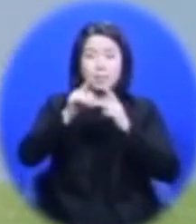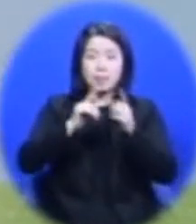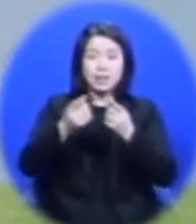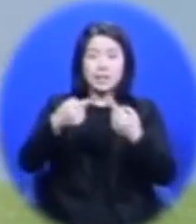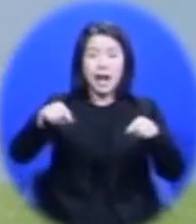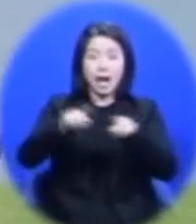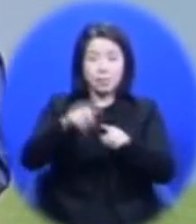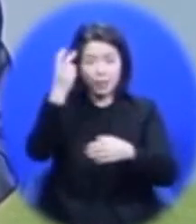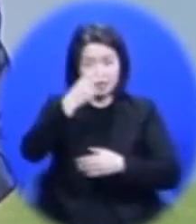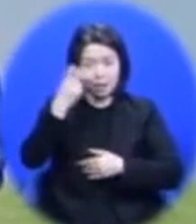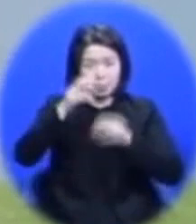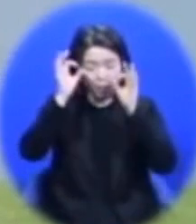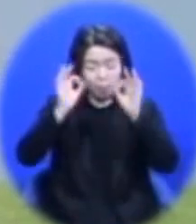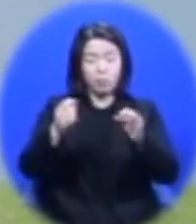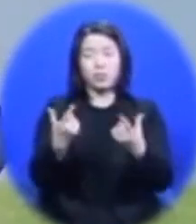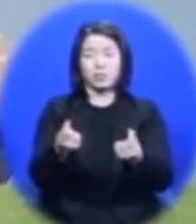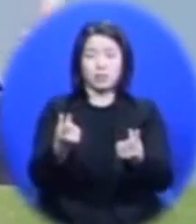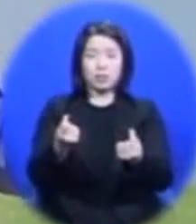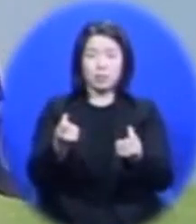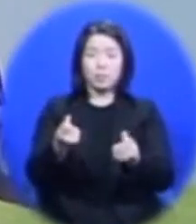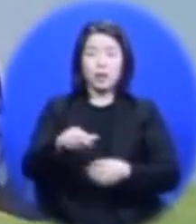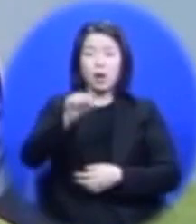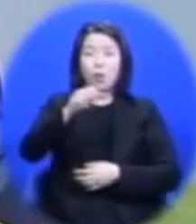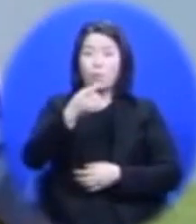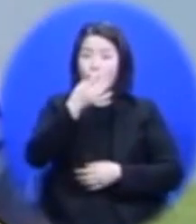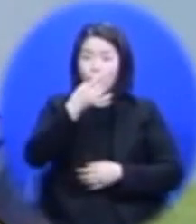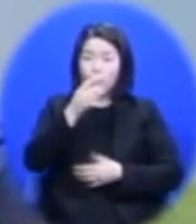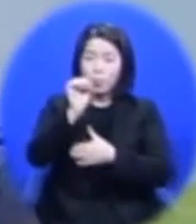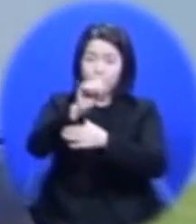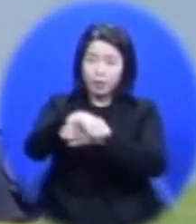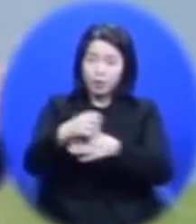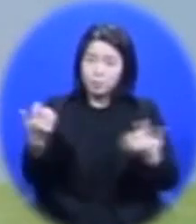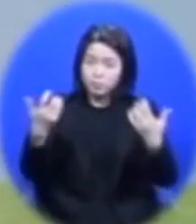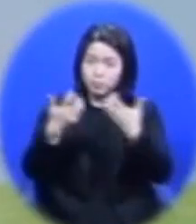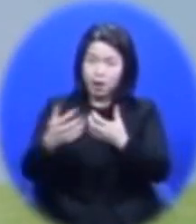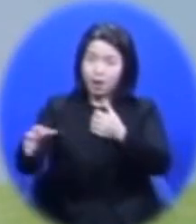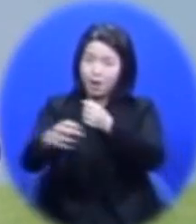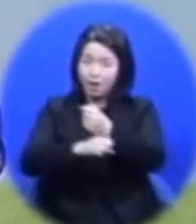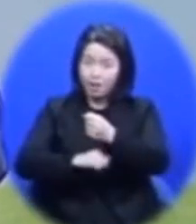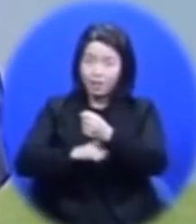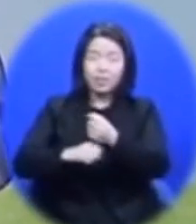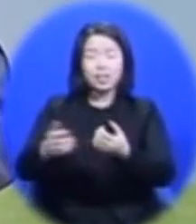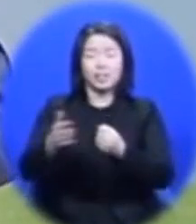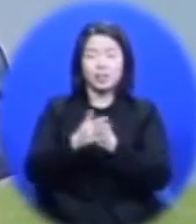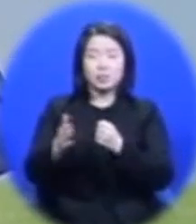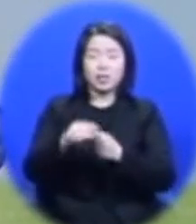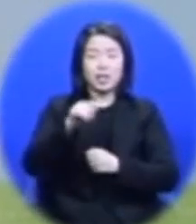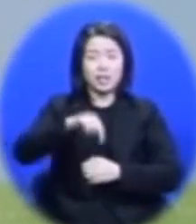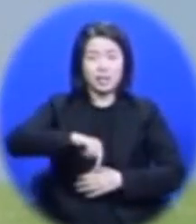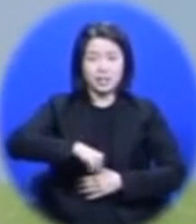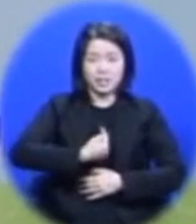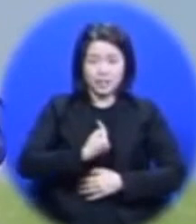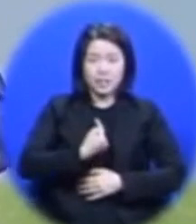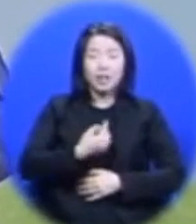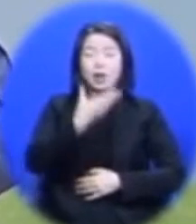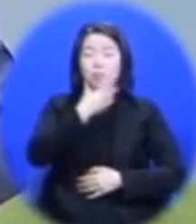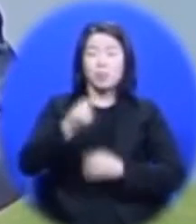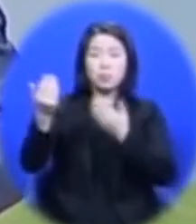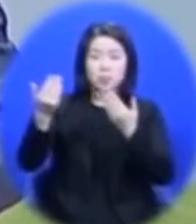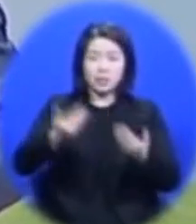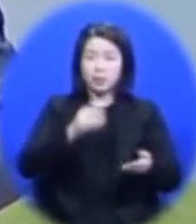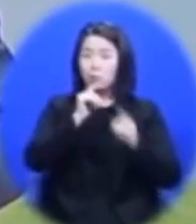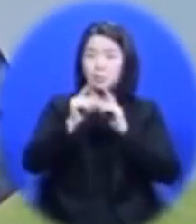같이 살펴본 것처럼 오곡백과를 풍성하게 수확을 했기 때문에 그가 복을 받았다고 말하는